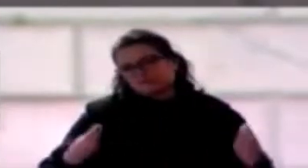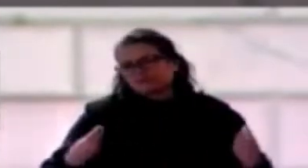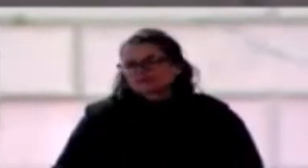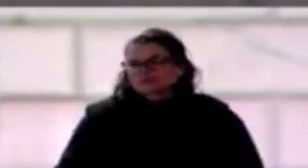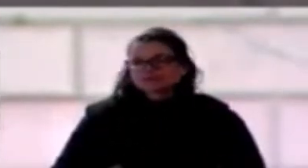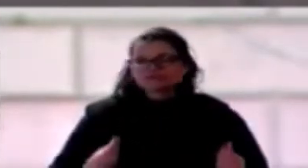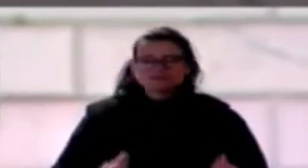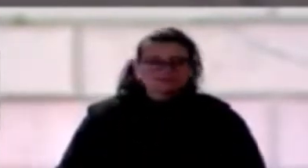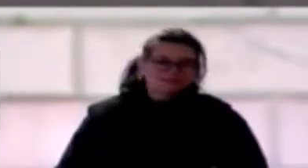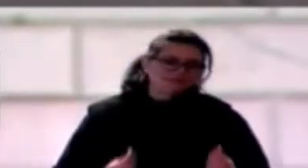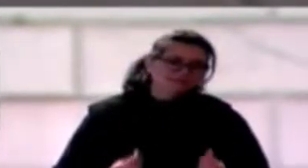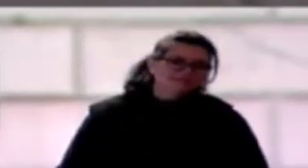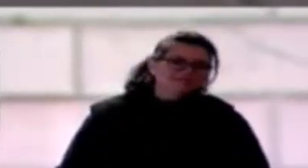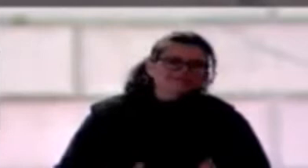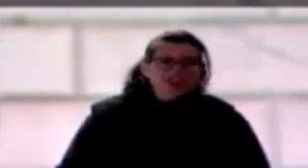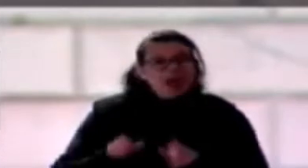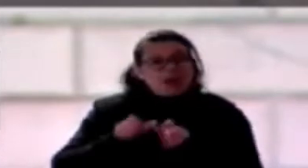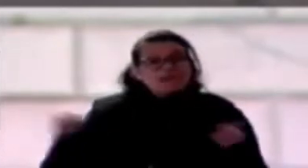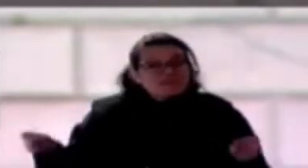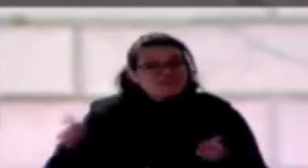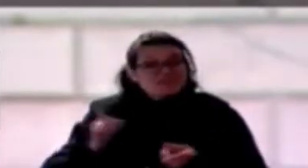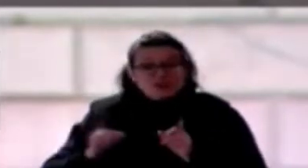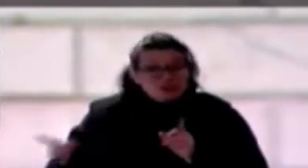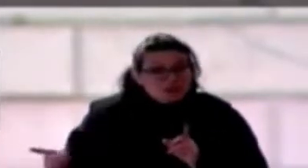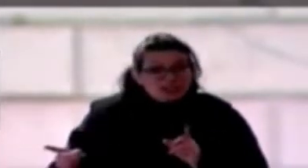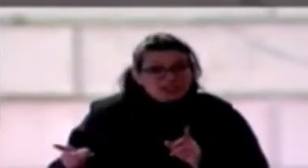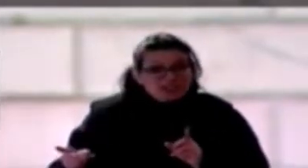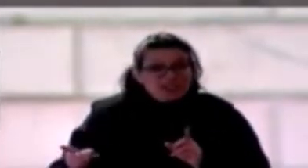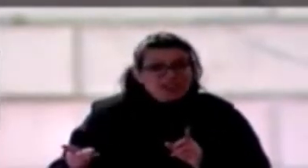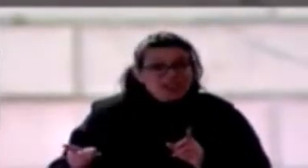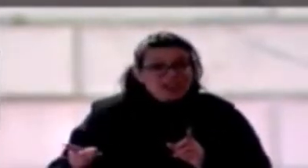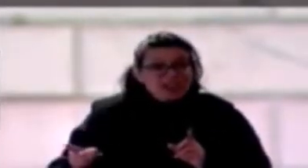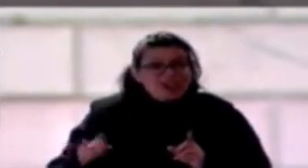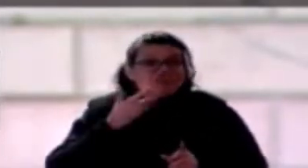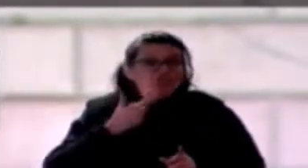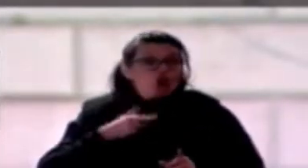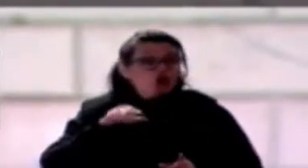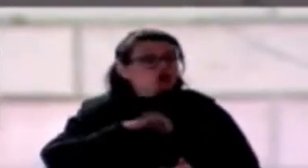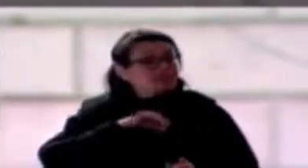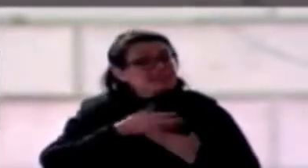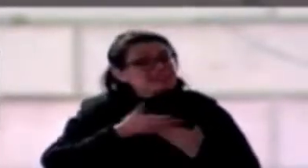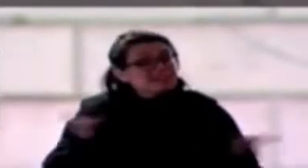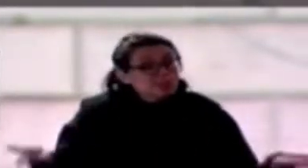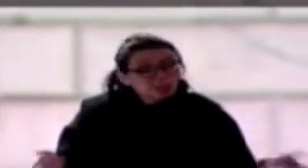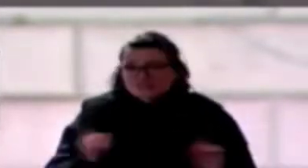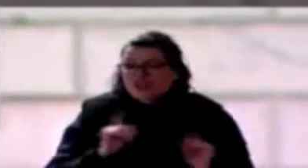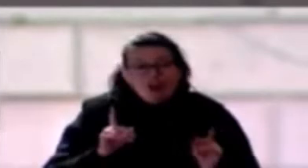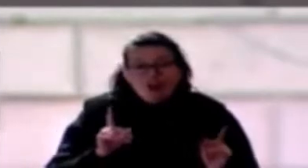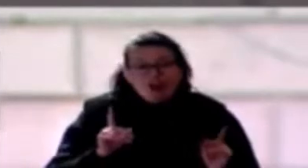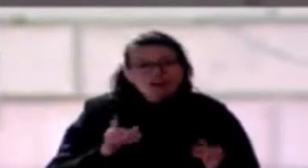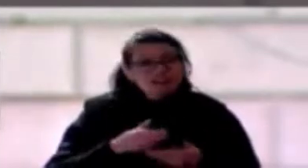sfruttare quella poltrona per poter fare non gli interessi pubblici, gli interessi di tutti, ma per poter